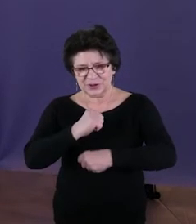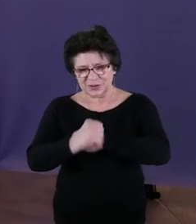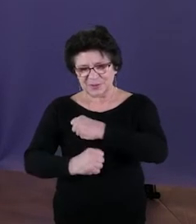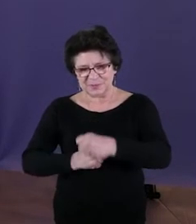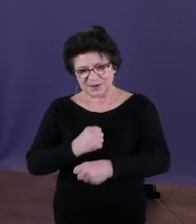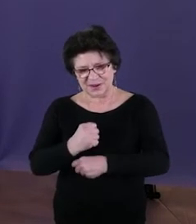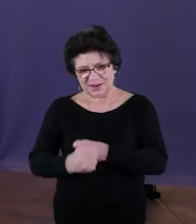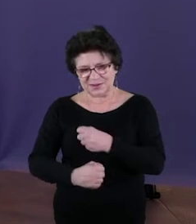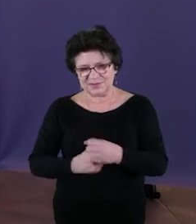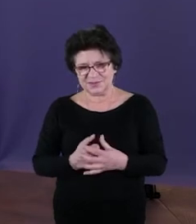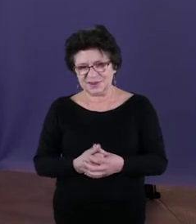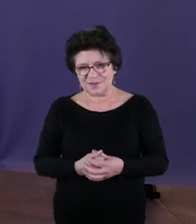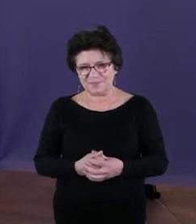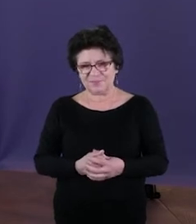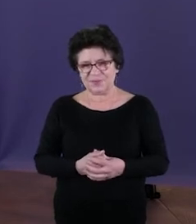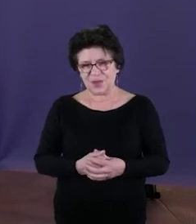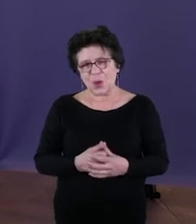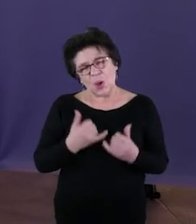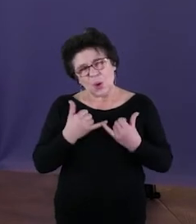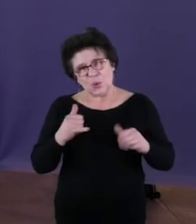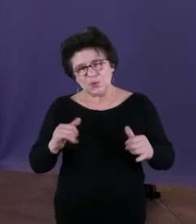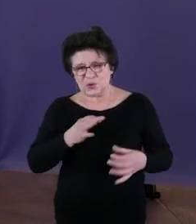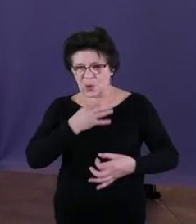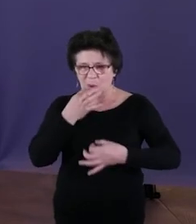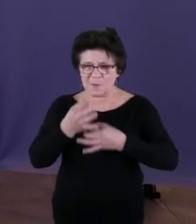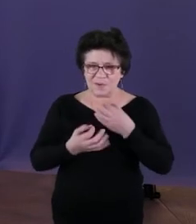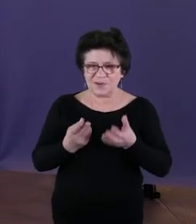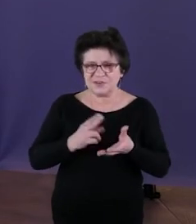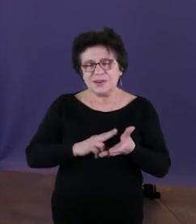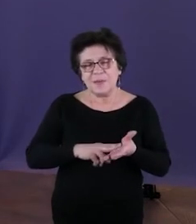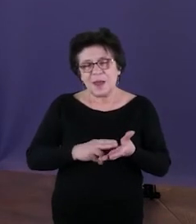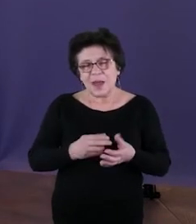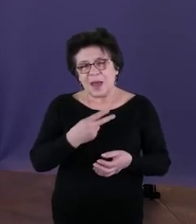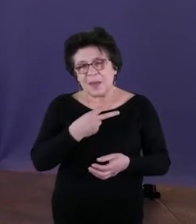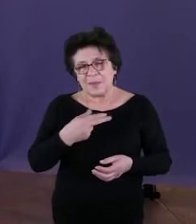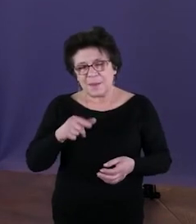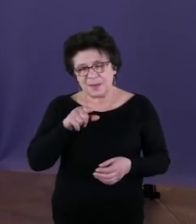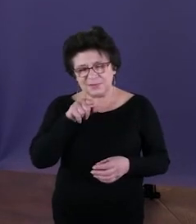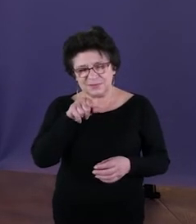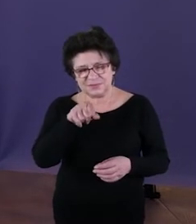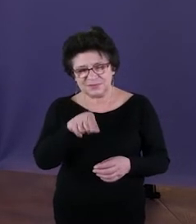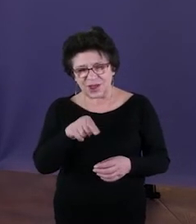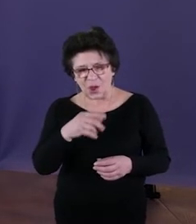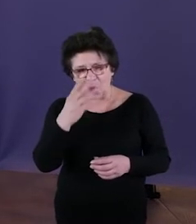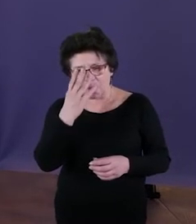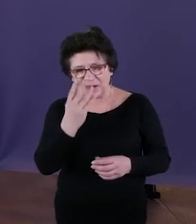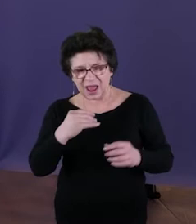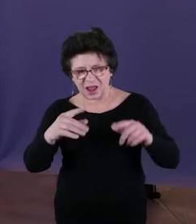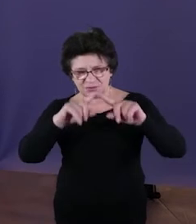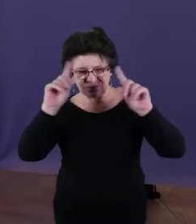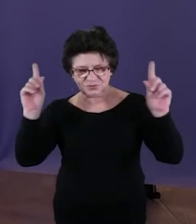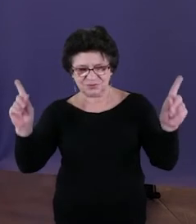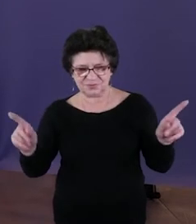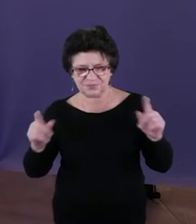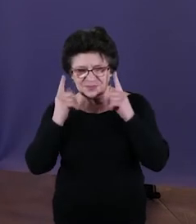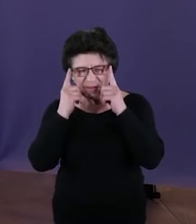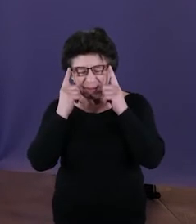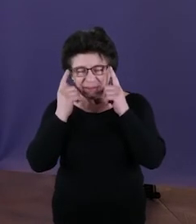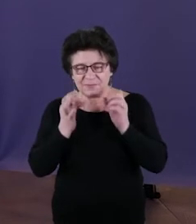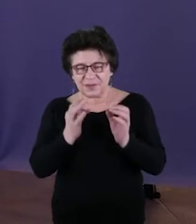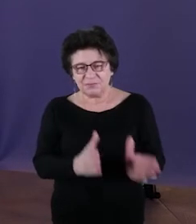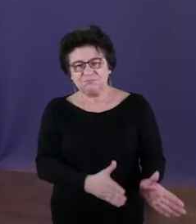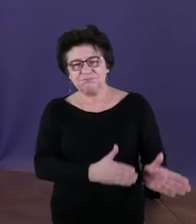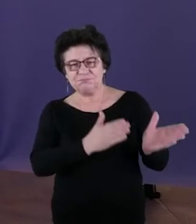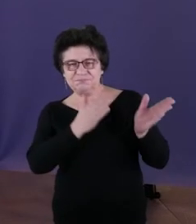niezwykłe opowieści miałam okazję wysłuchać a konserwacji tarasu tego obrazu ale przejdę do